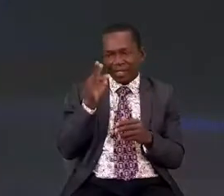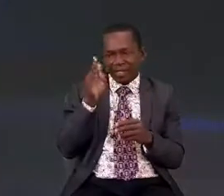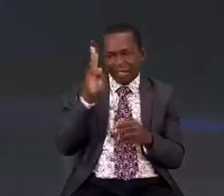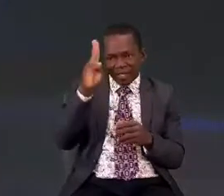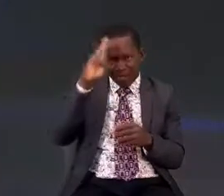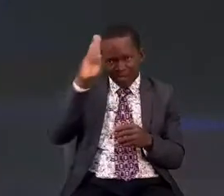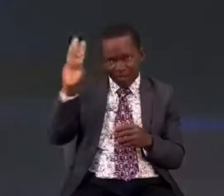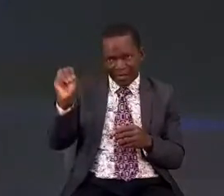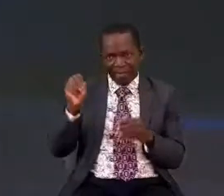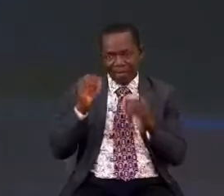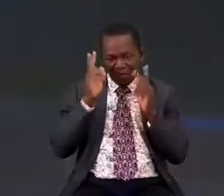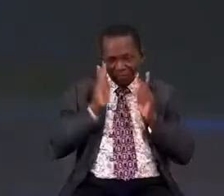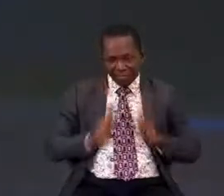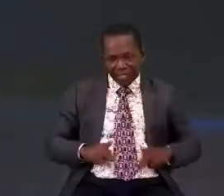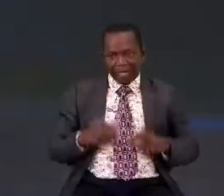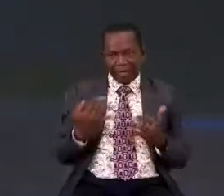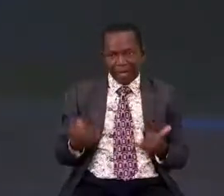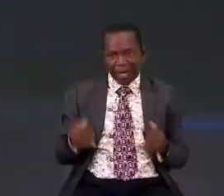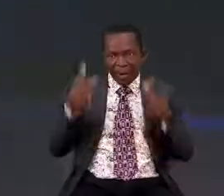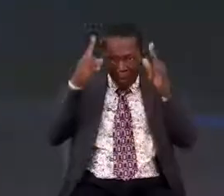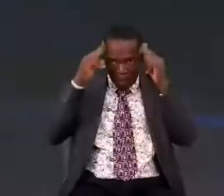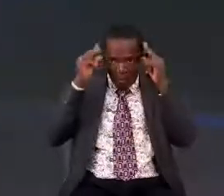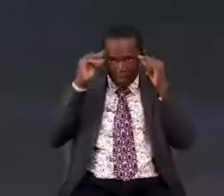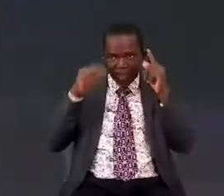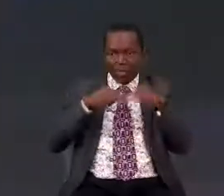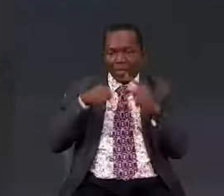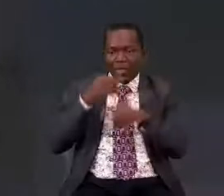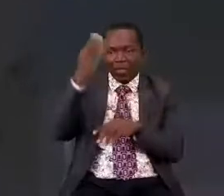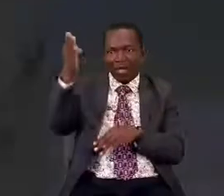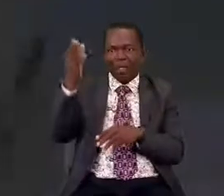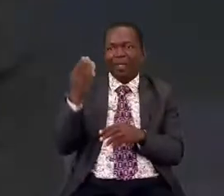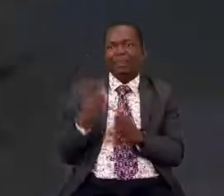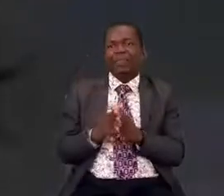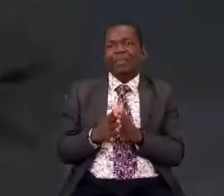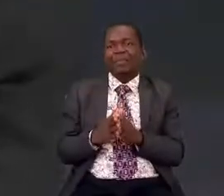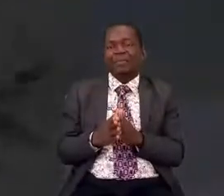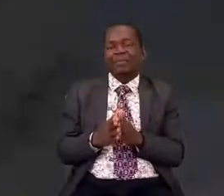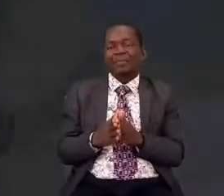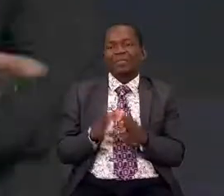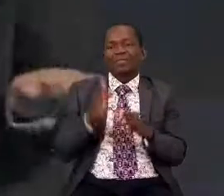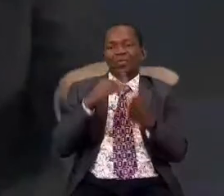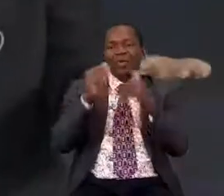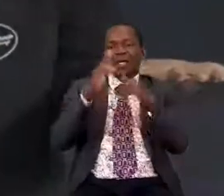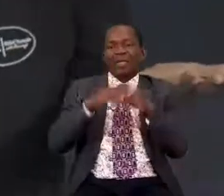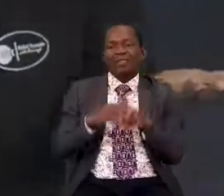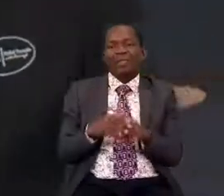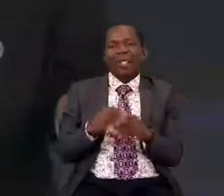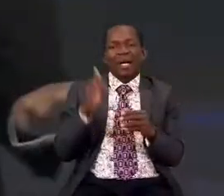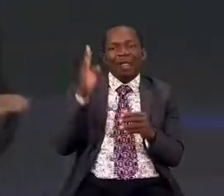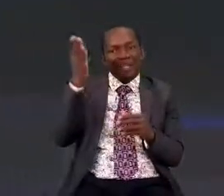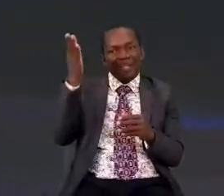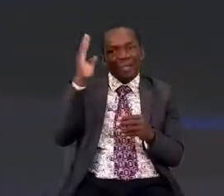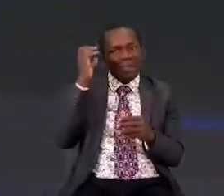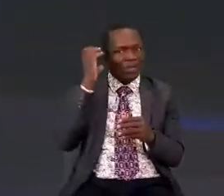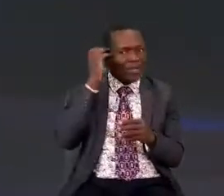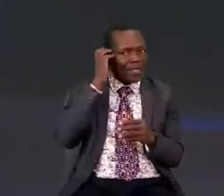Et il entendait la voix de Dieu. Maintenant, je peux voir la face de Dieu. Il entendait parler du trône de jugement. Il peut voir le